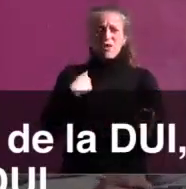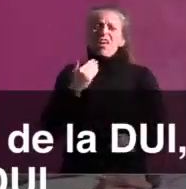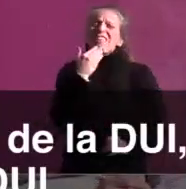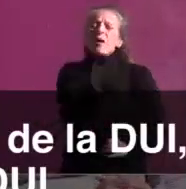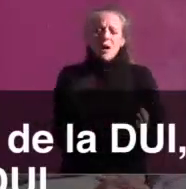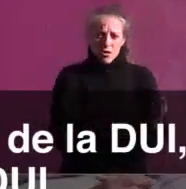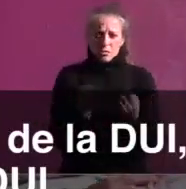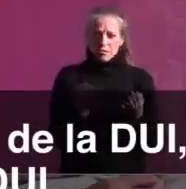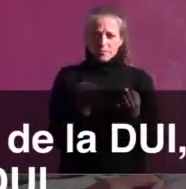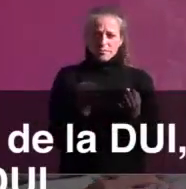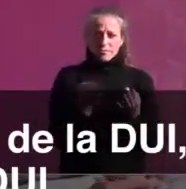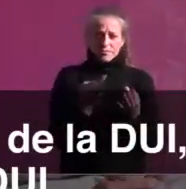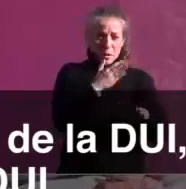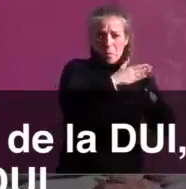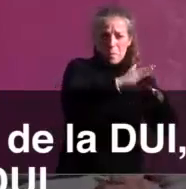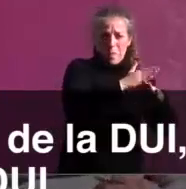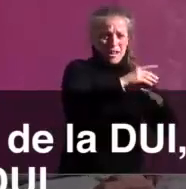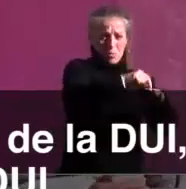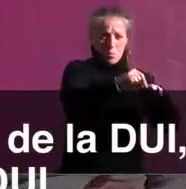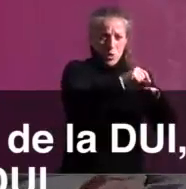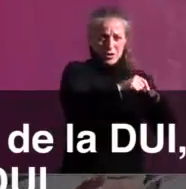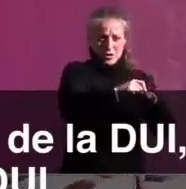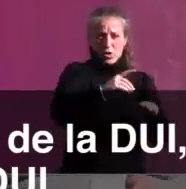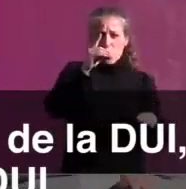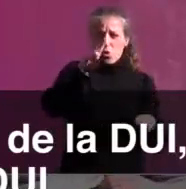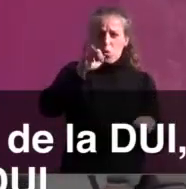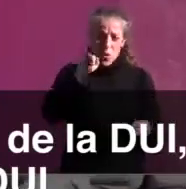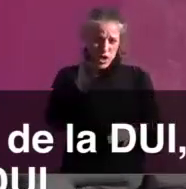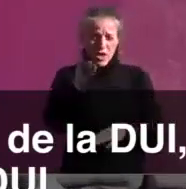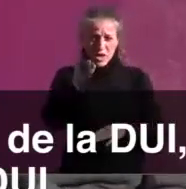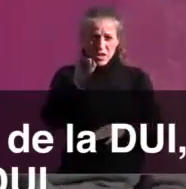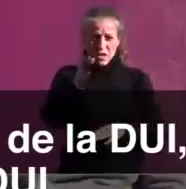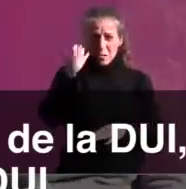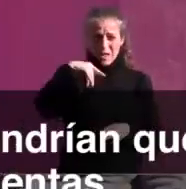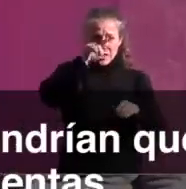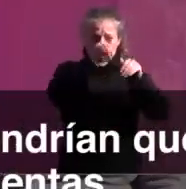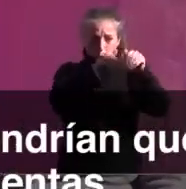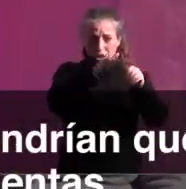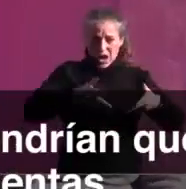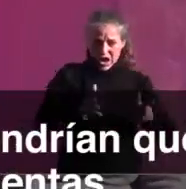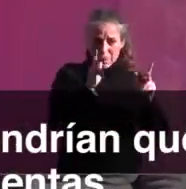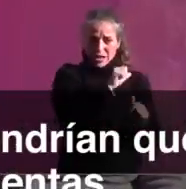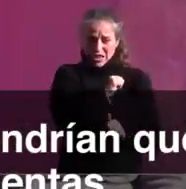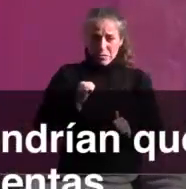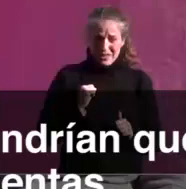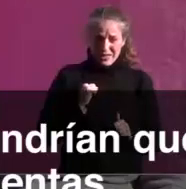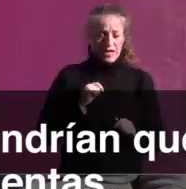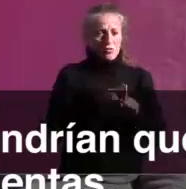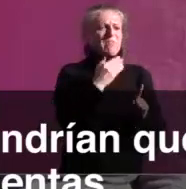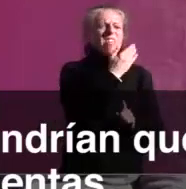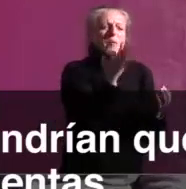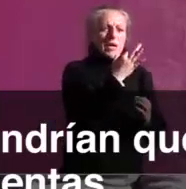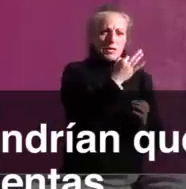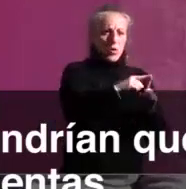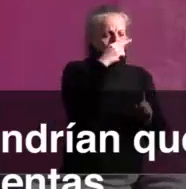demanaria als partits polítics de la DUI, als partits polítics que van fer la DUI, que siguin honestos. Les